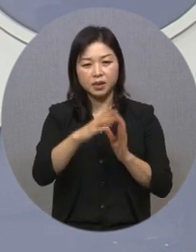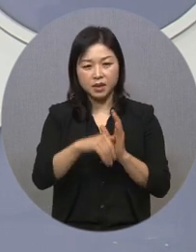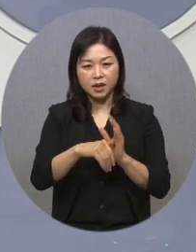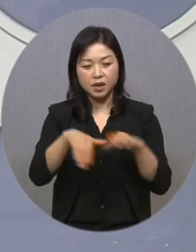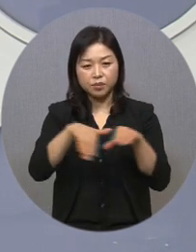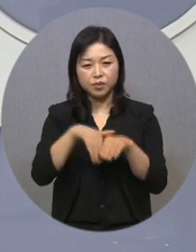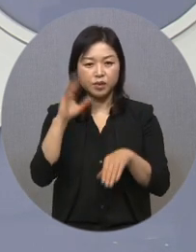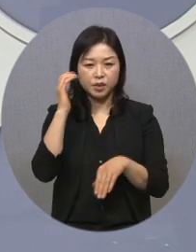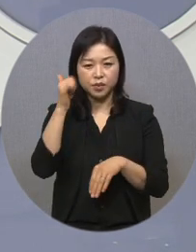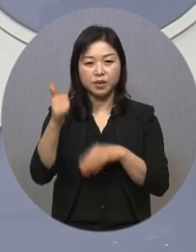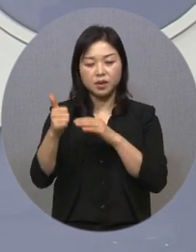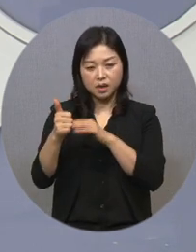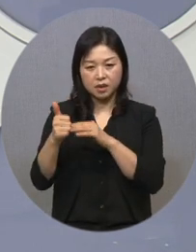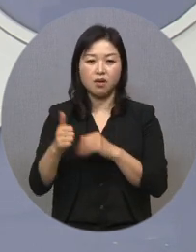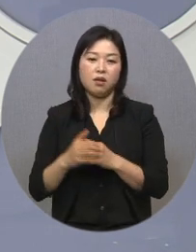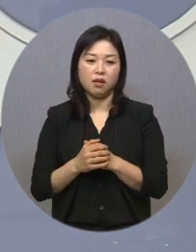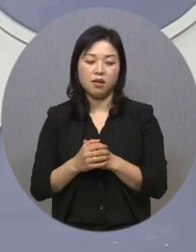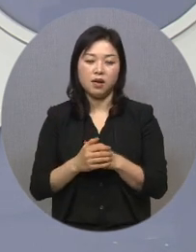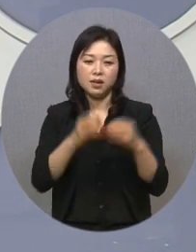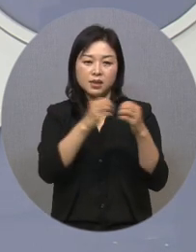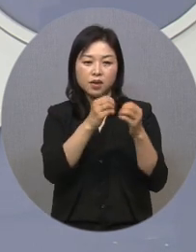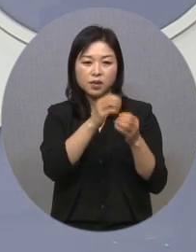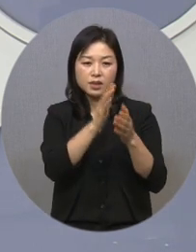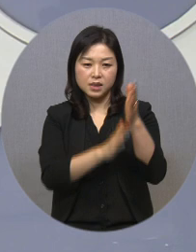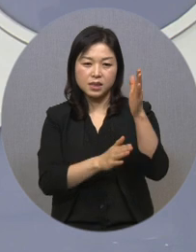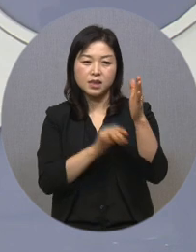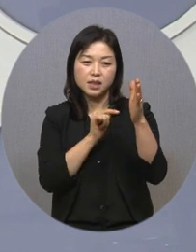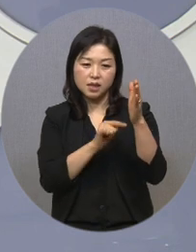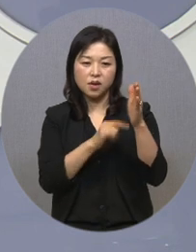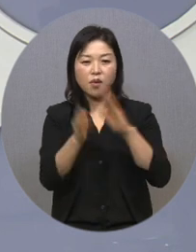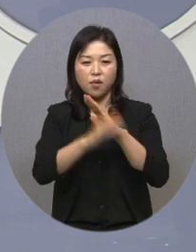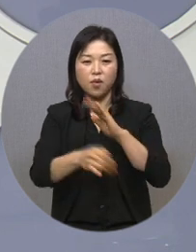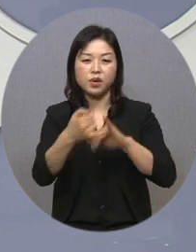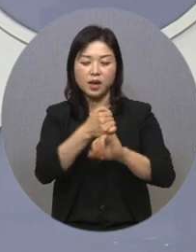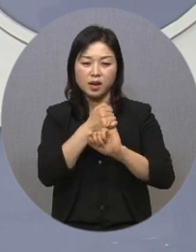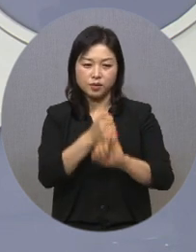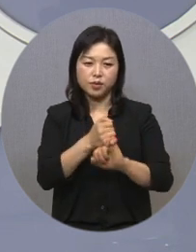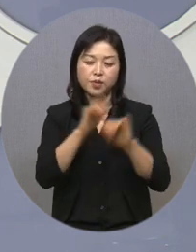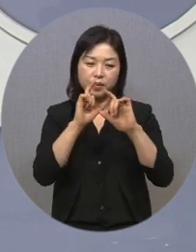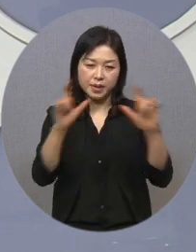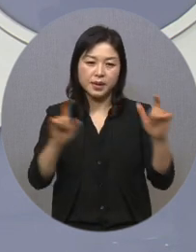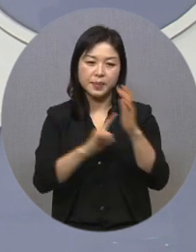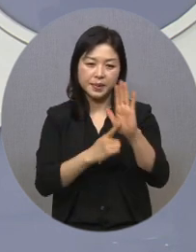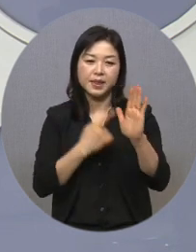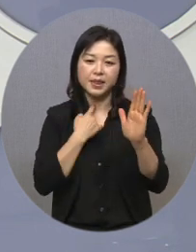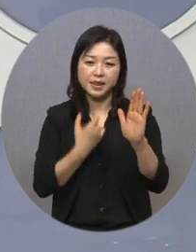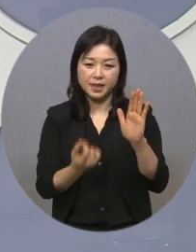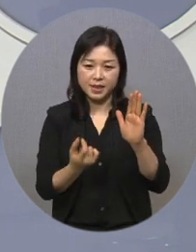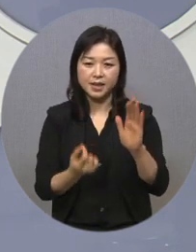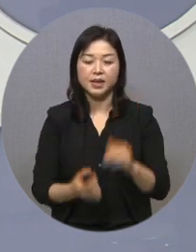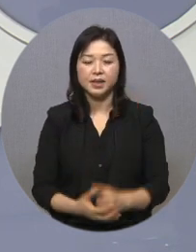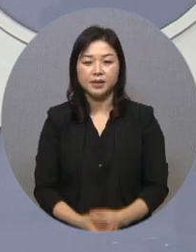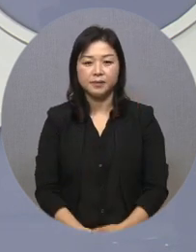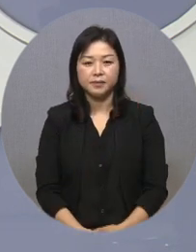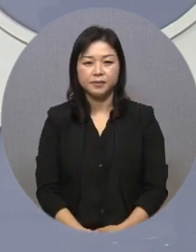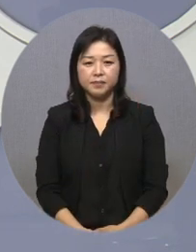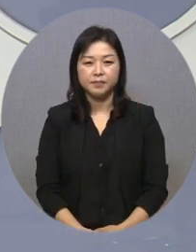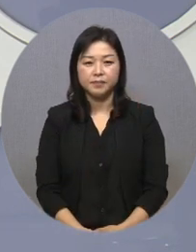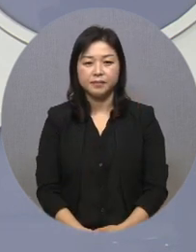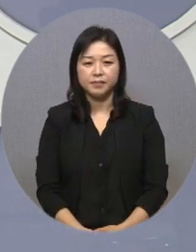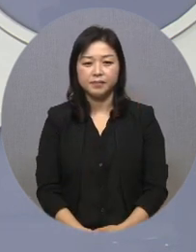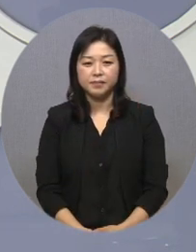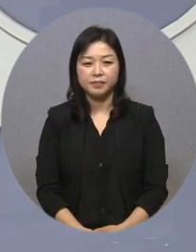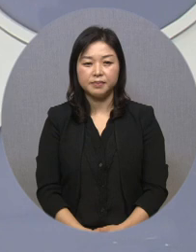문재인 대통령께서 창원시에서 이것을 공약으로다가 말씀 주신 사항이